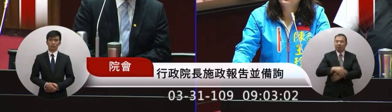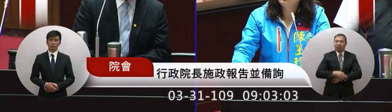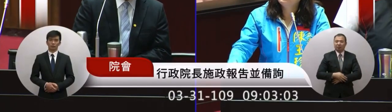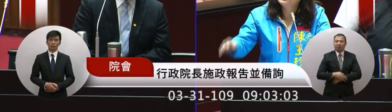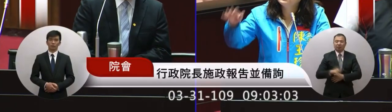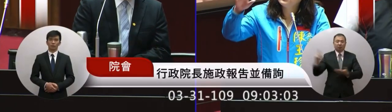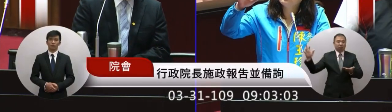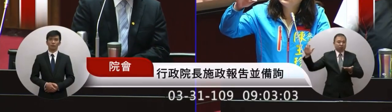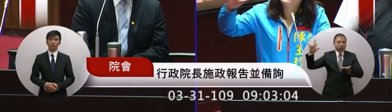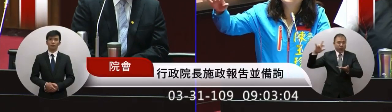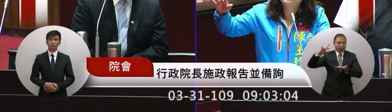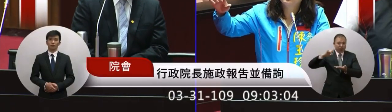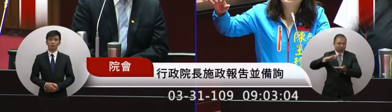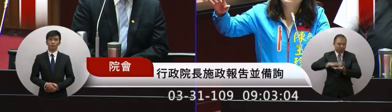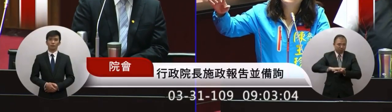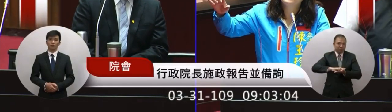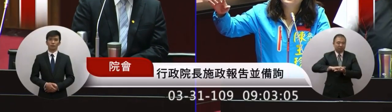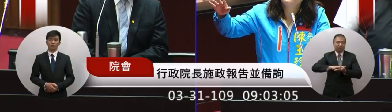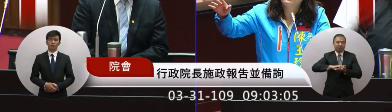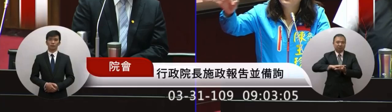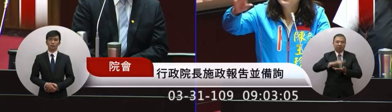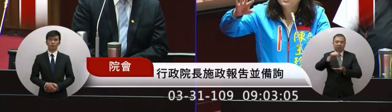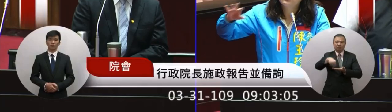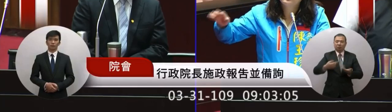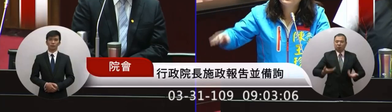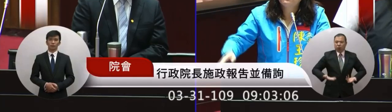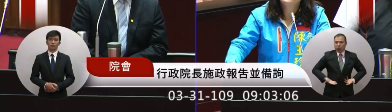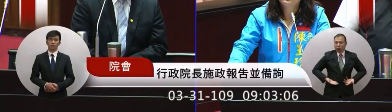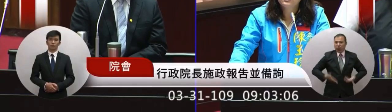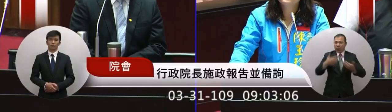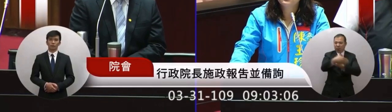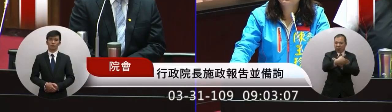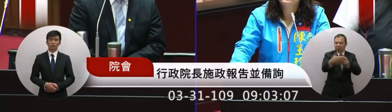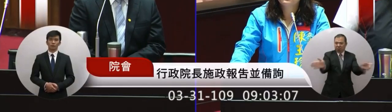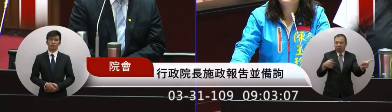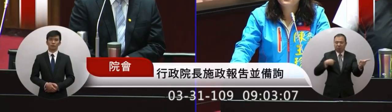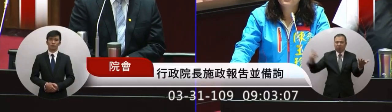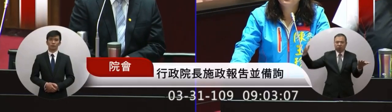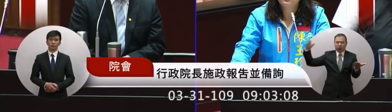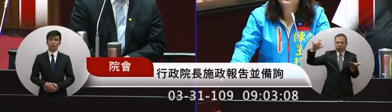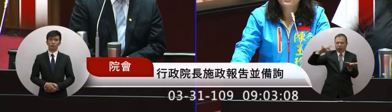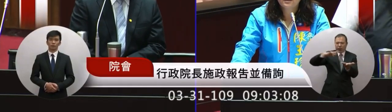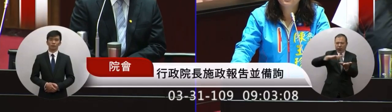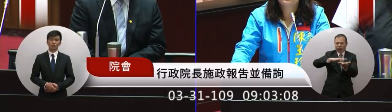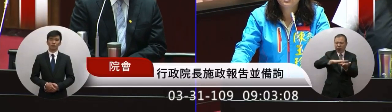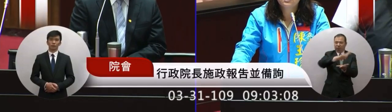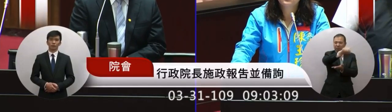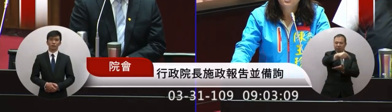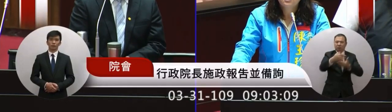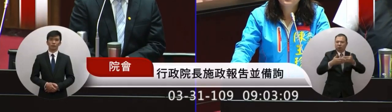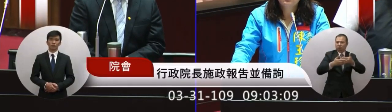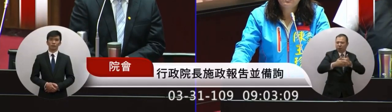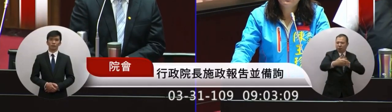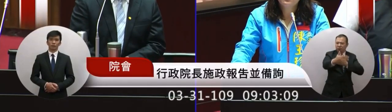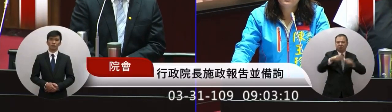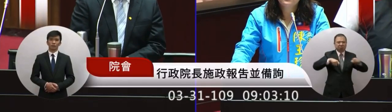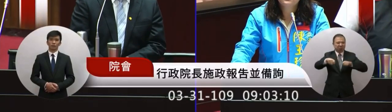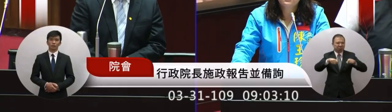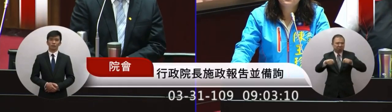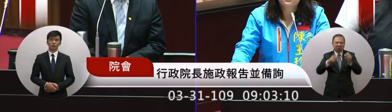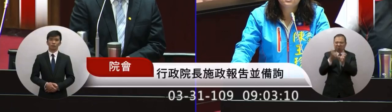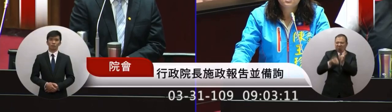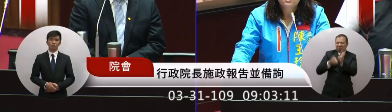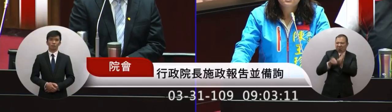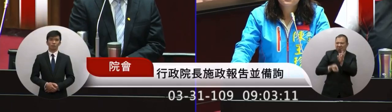内的时候，后面到。修棚的那个地方，整段的防疫措施是做得非常好哈，应该可以说是滴水不漏。我